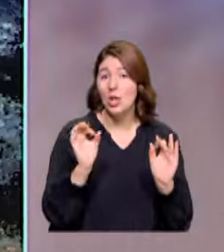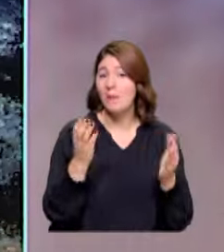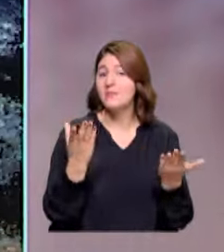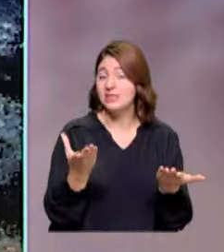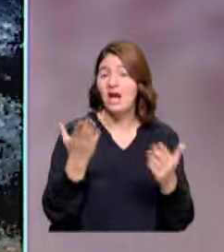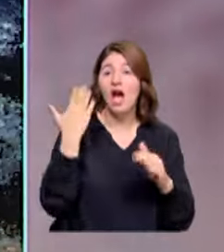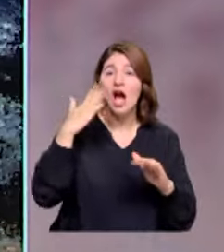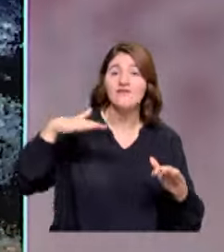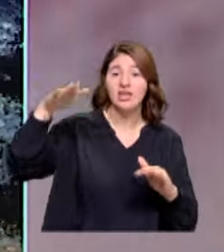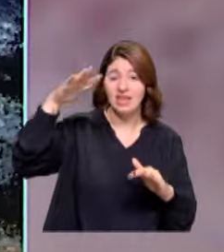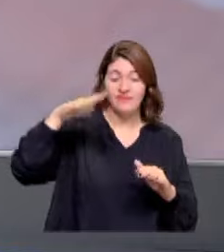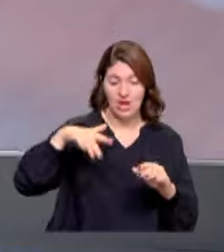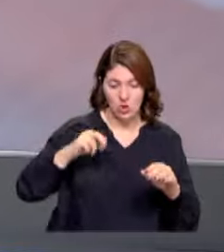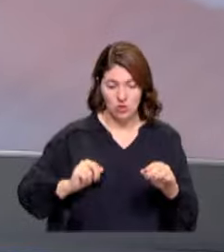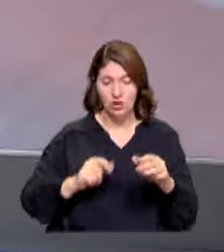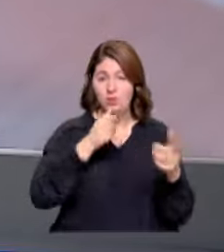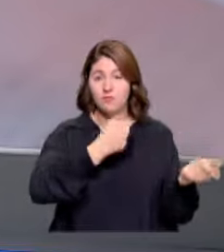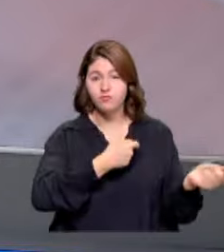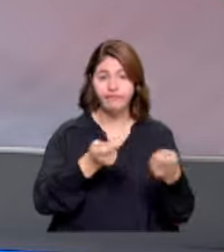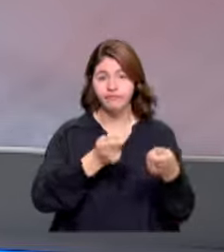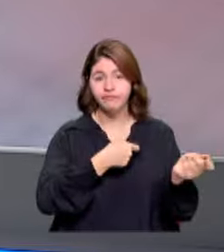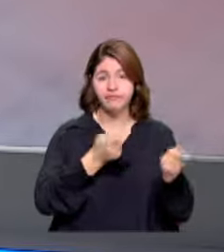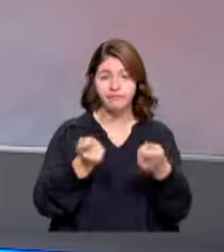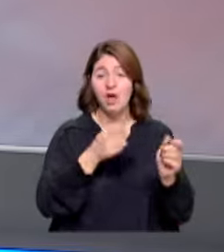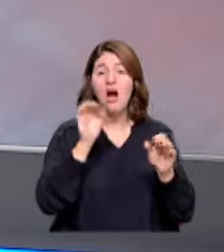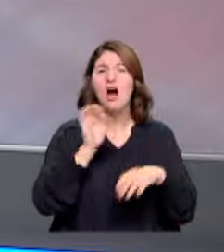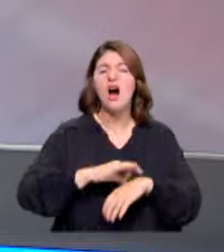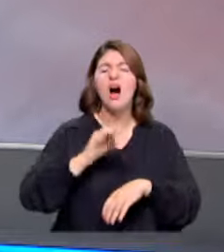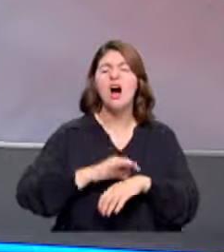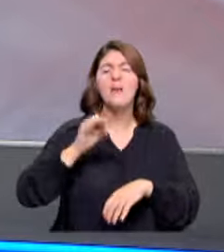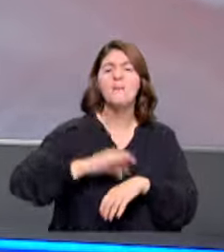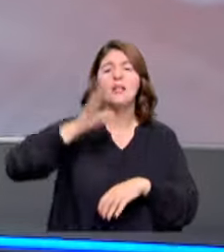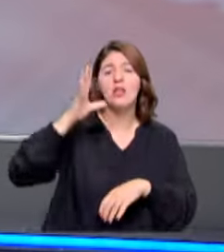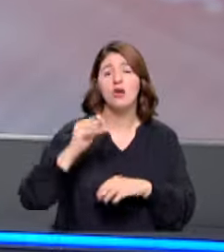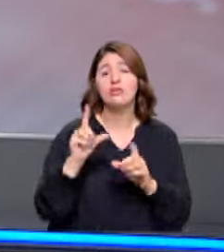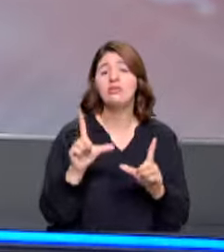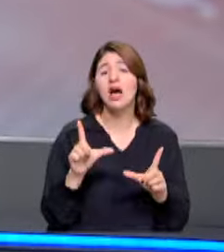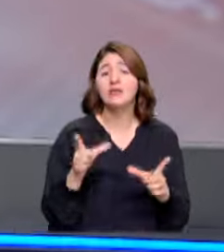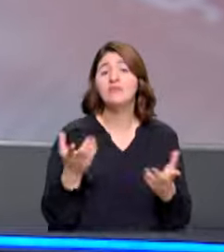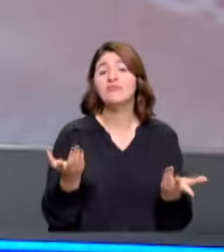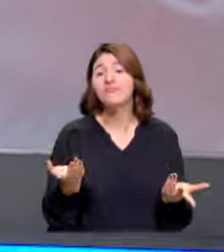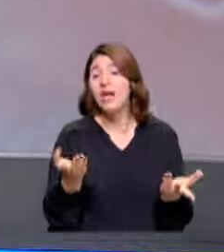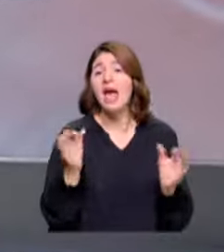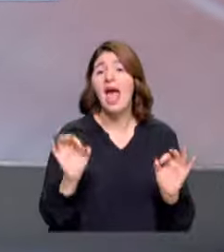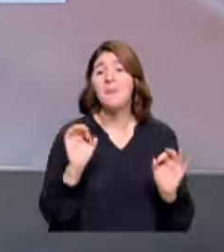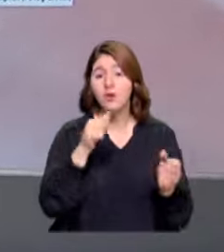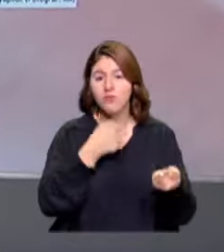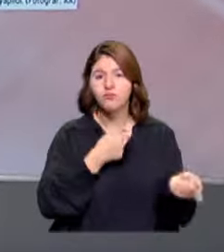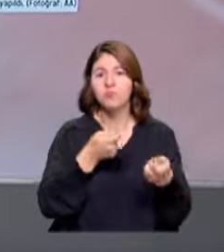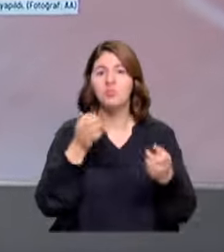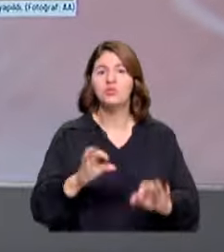de havadan ve karadan müdahalenin anında yapılması ve hemen